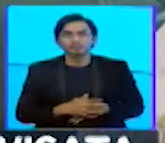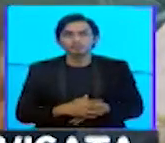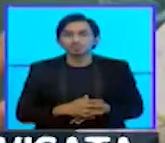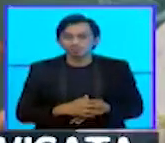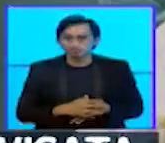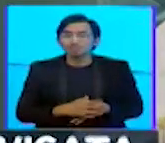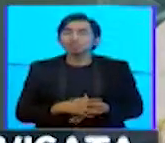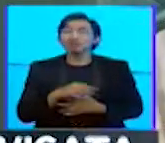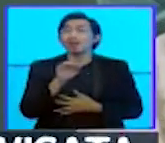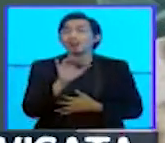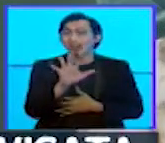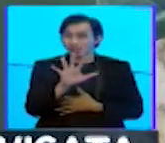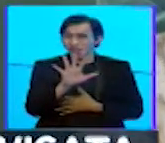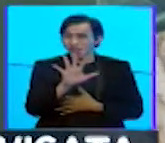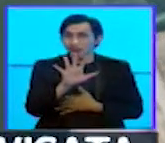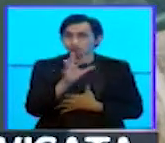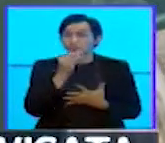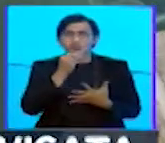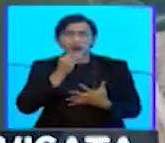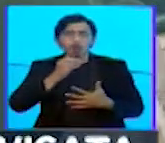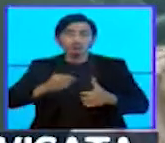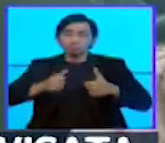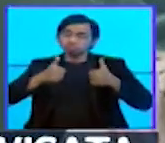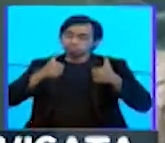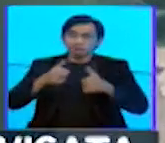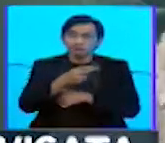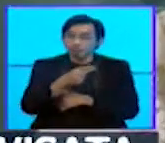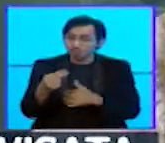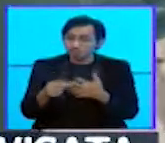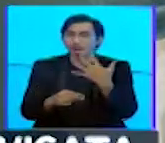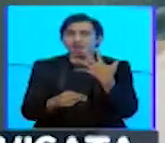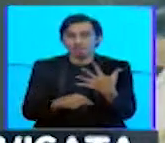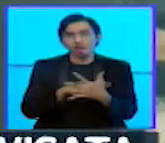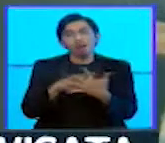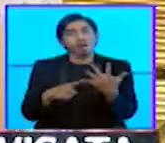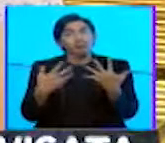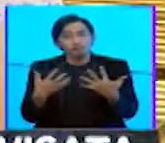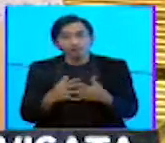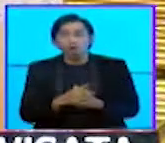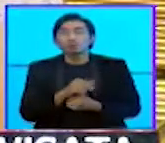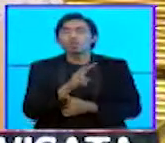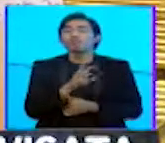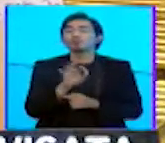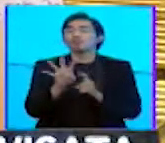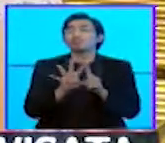5 kuliner unggulan kita yang sudah ditetapkan di 2014. Yang pertama apa